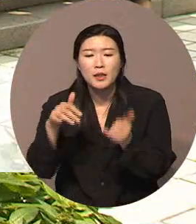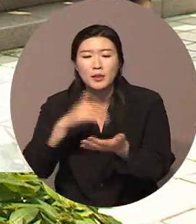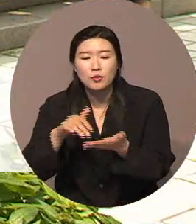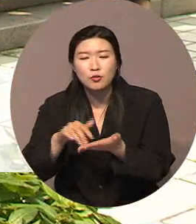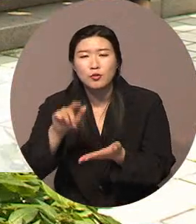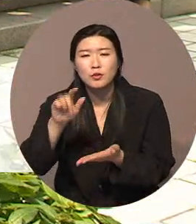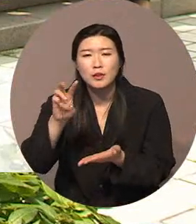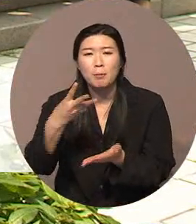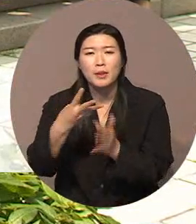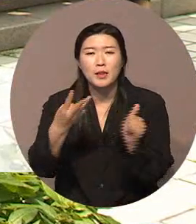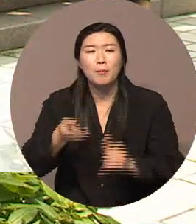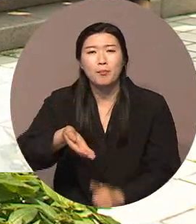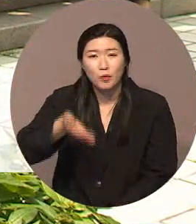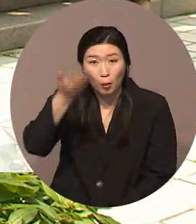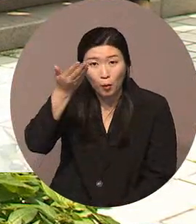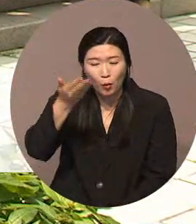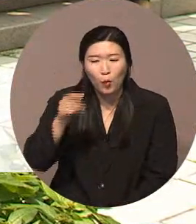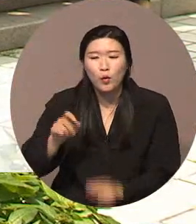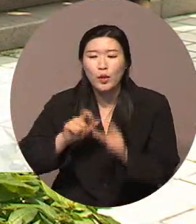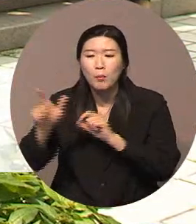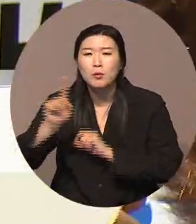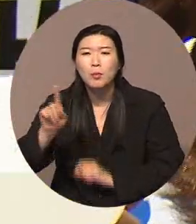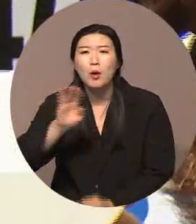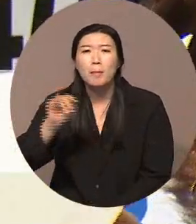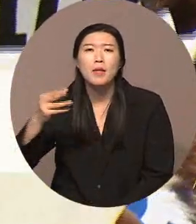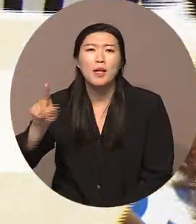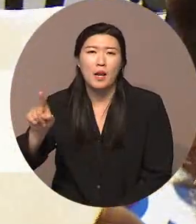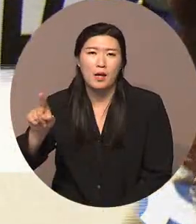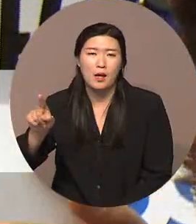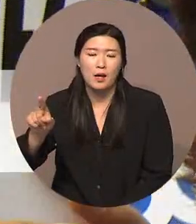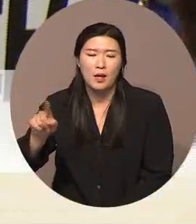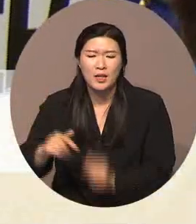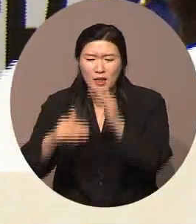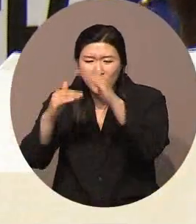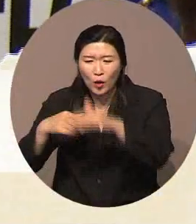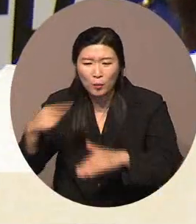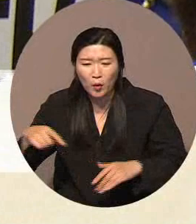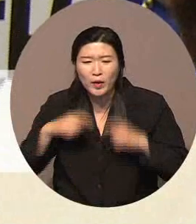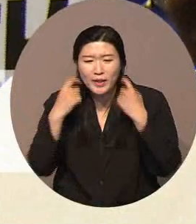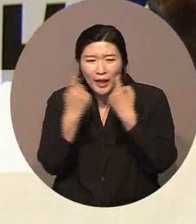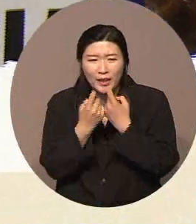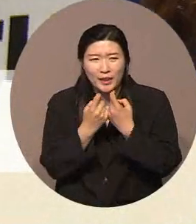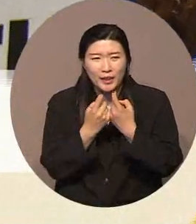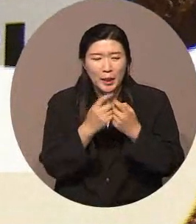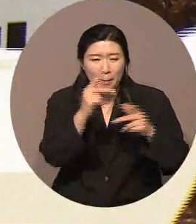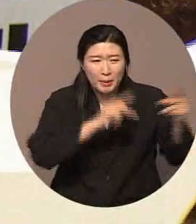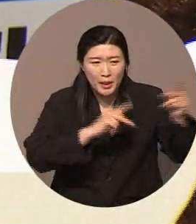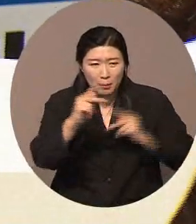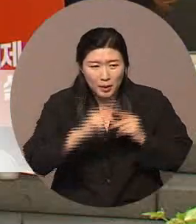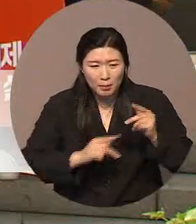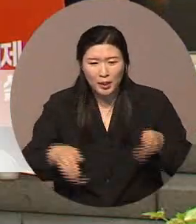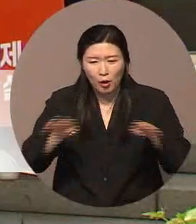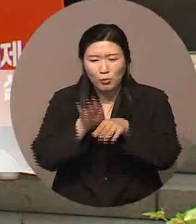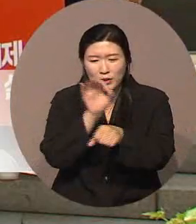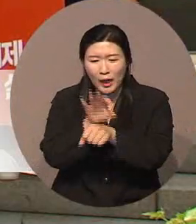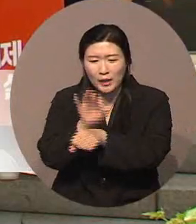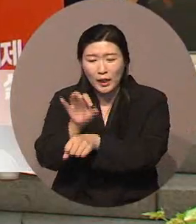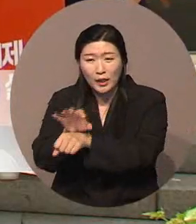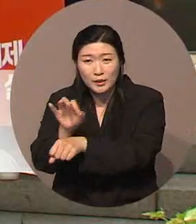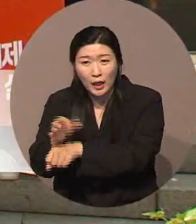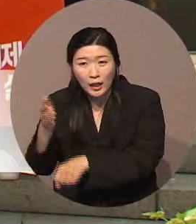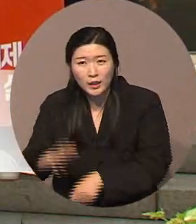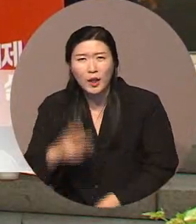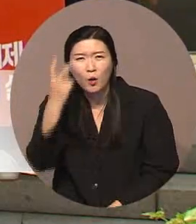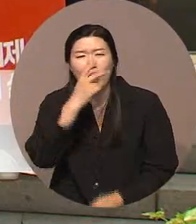넘었고 상당수가 다가구주택에서 발생했는데이는 개인이 빚을 내서 수십 채 건물을 소유했지만